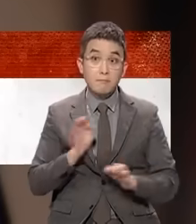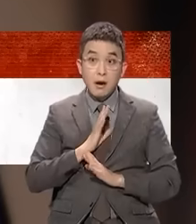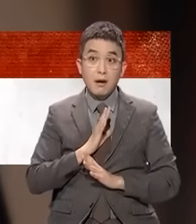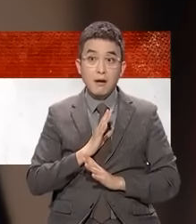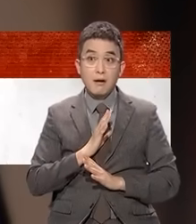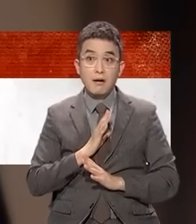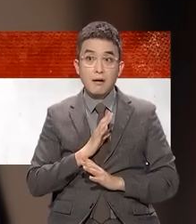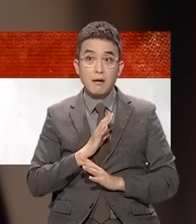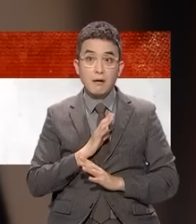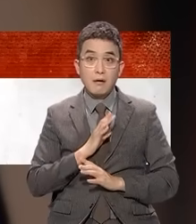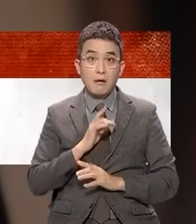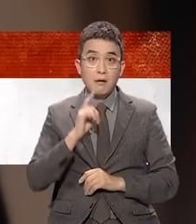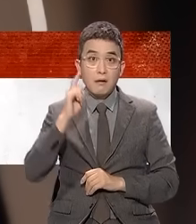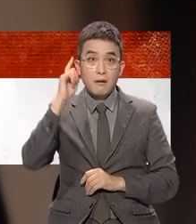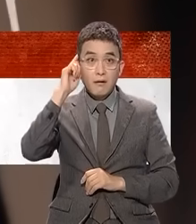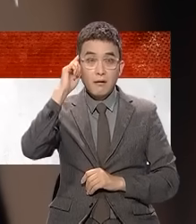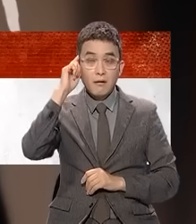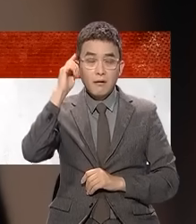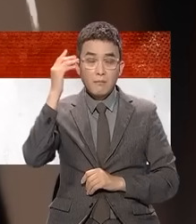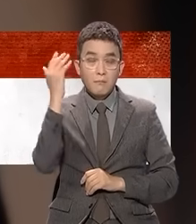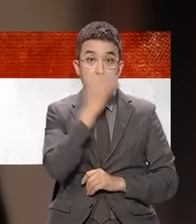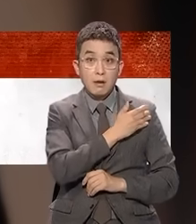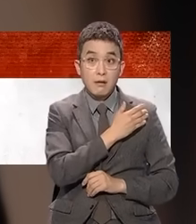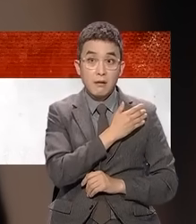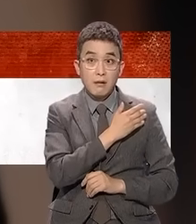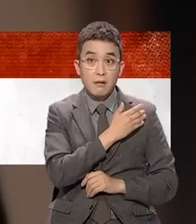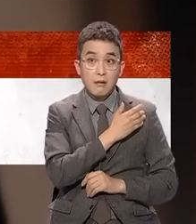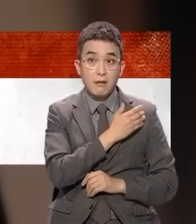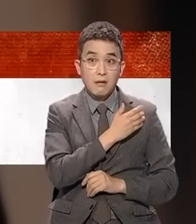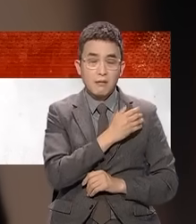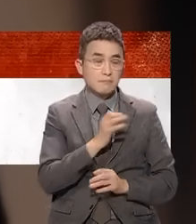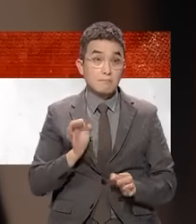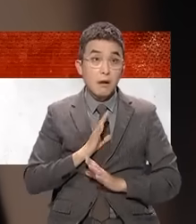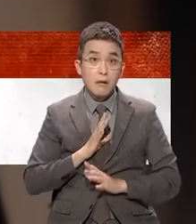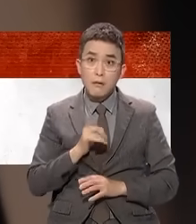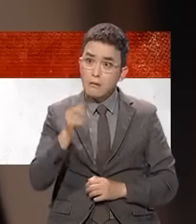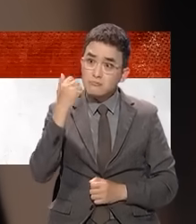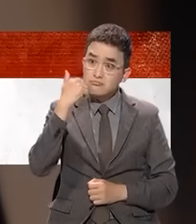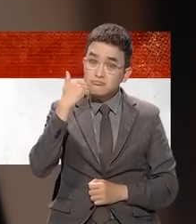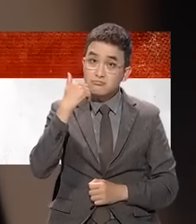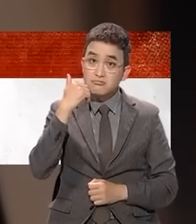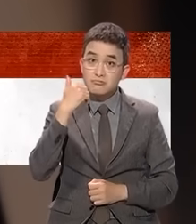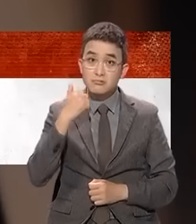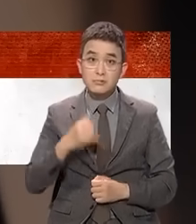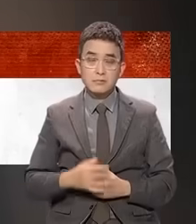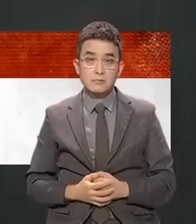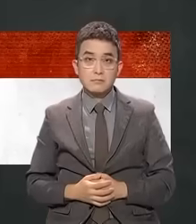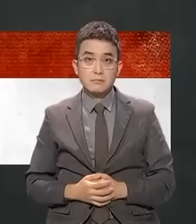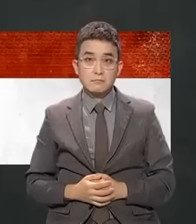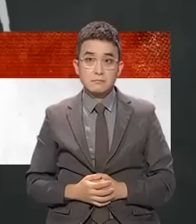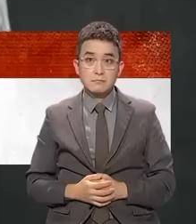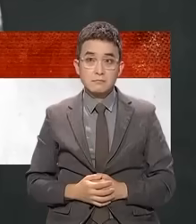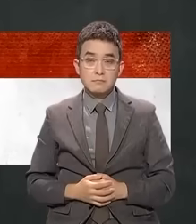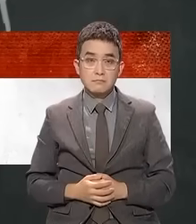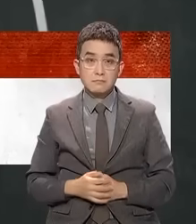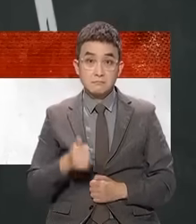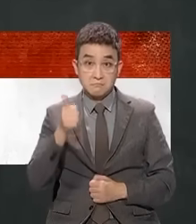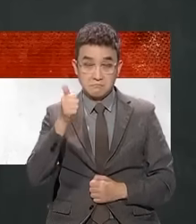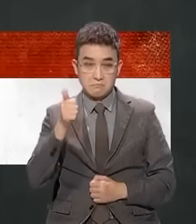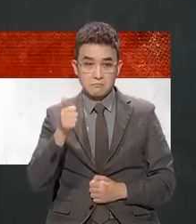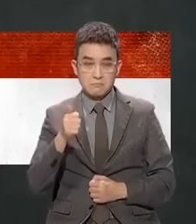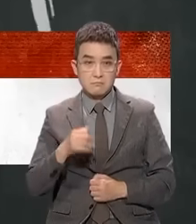뭐, 아무 생각이 안 들었었어요. 그래서 깜짝 놀라가지고 누구시냐고 여쭤보니까 아, 문이